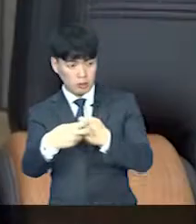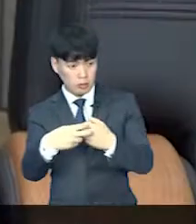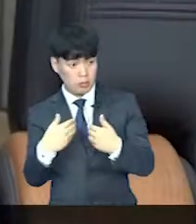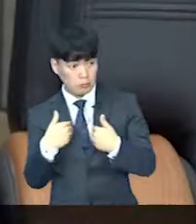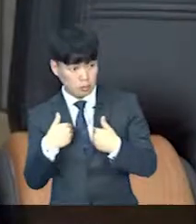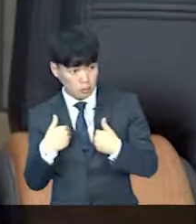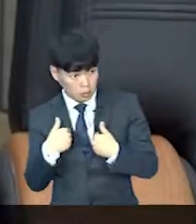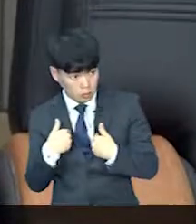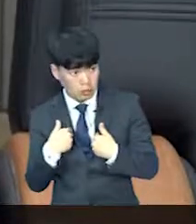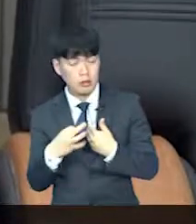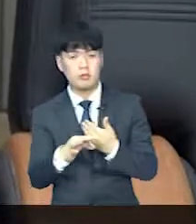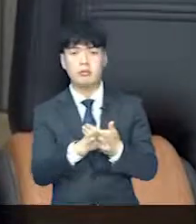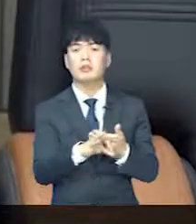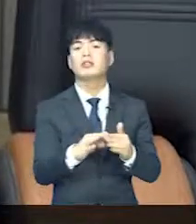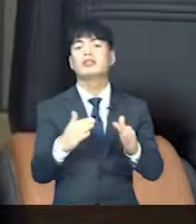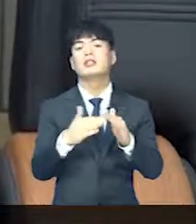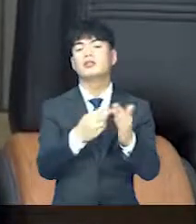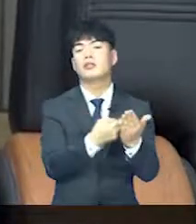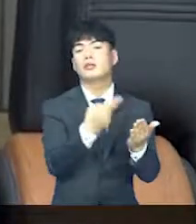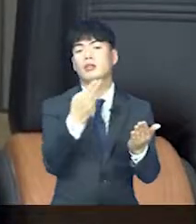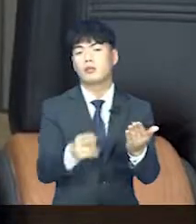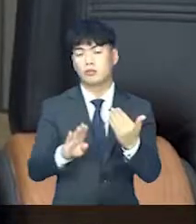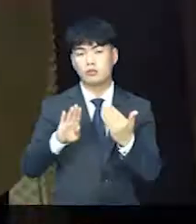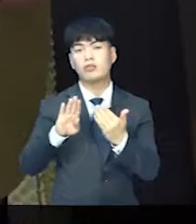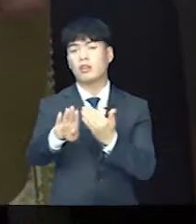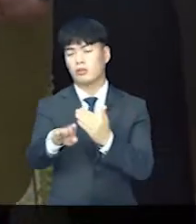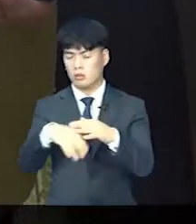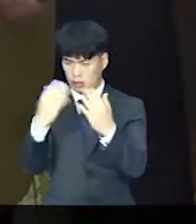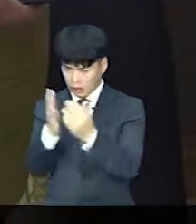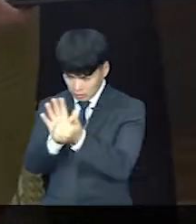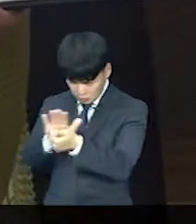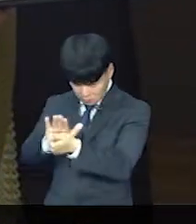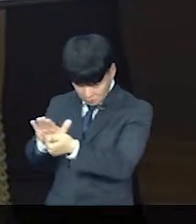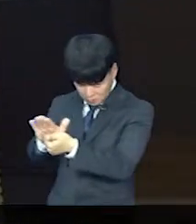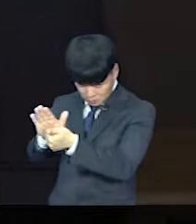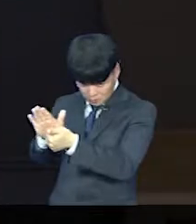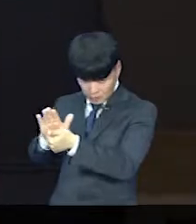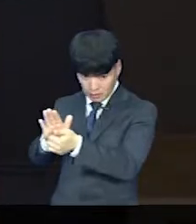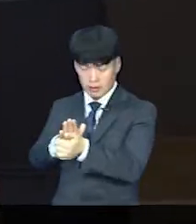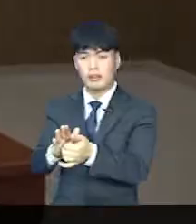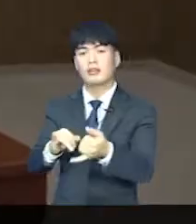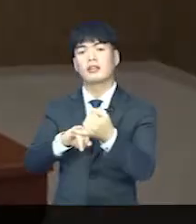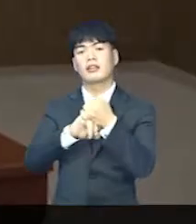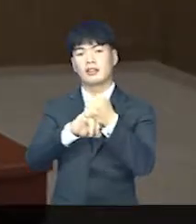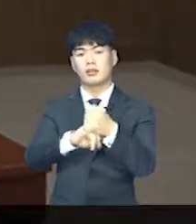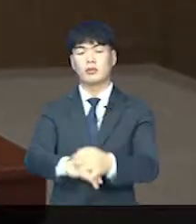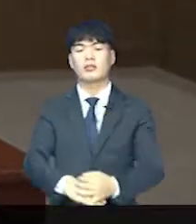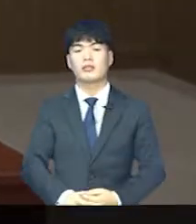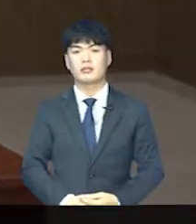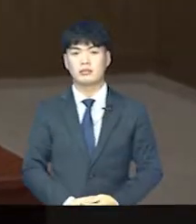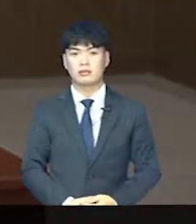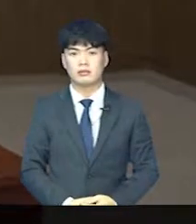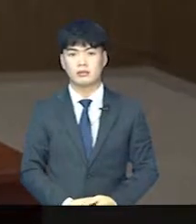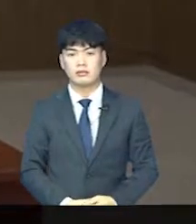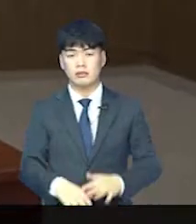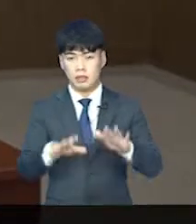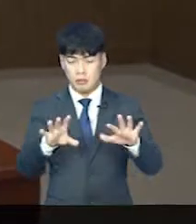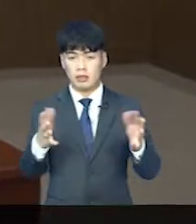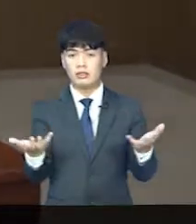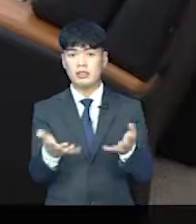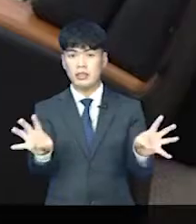의료적 필요가 낮은 수급자가 퇴원 후 재가에서 완결성 있는 케어를 받을 수 있도록 필요한 서비스를 제공하는